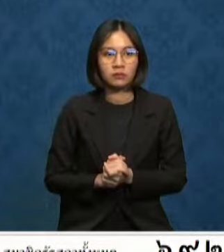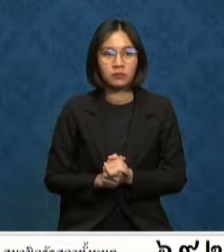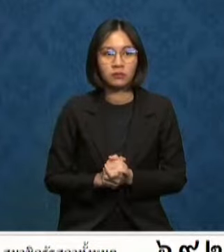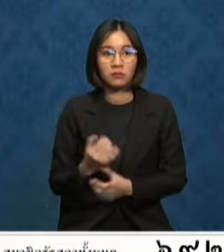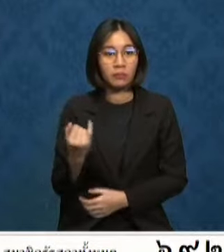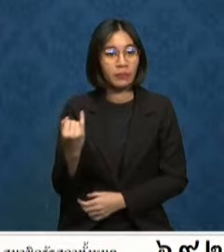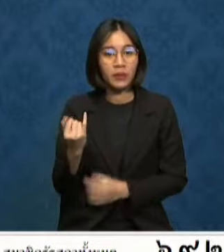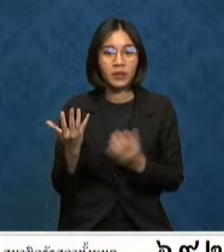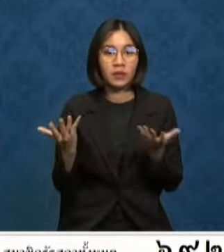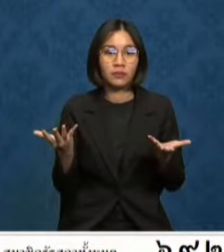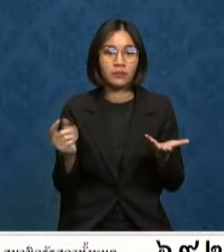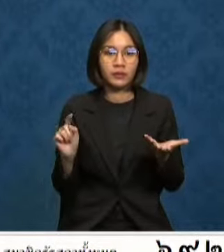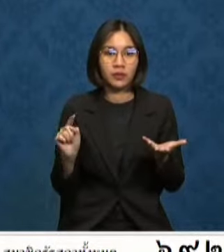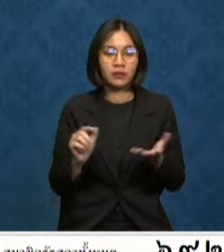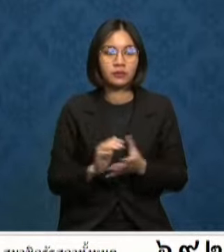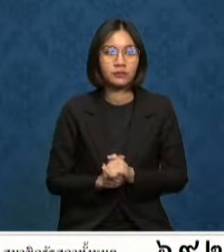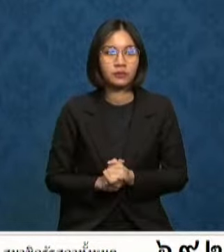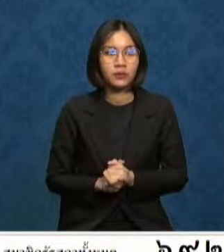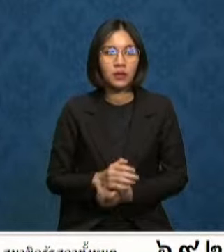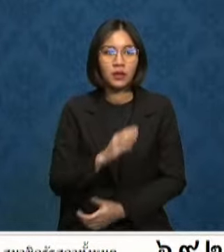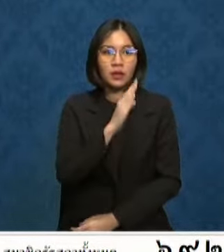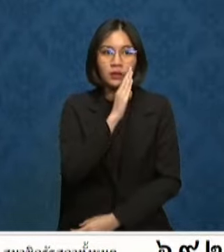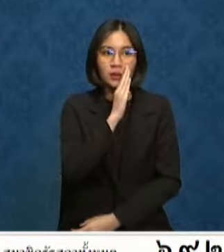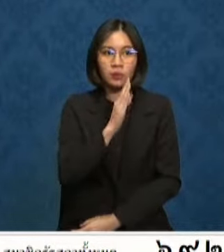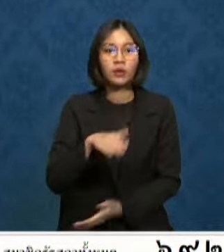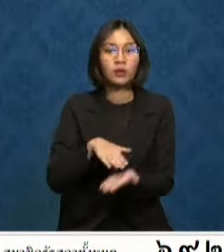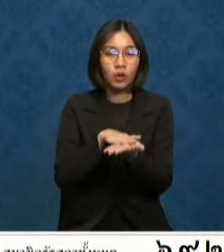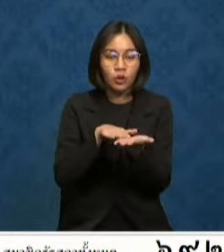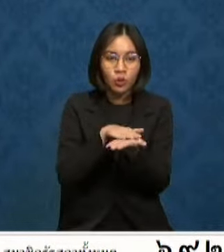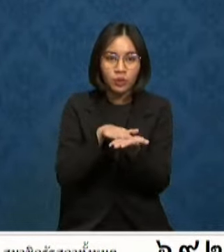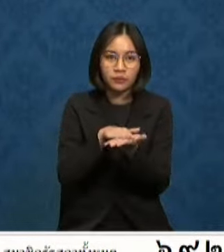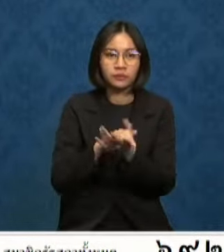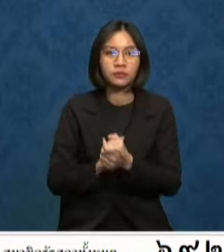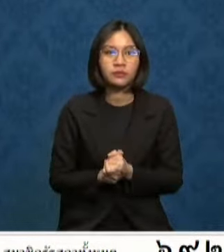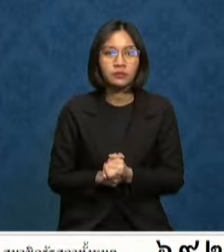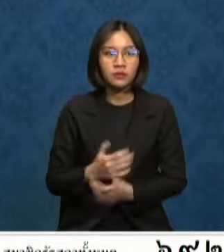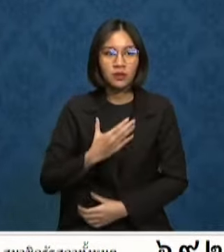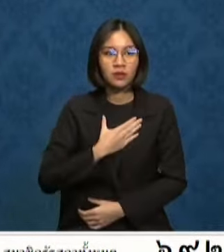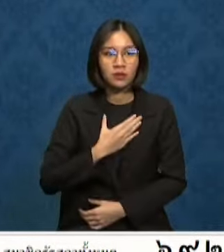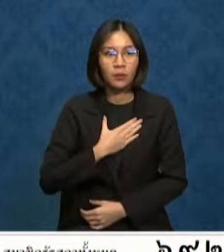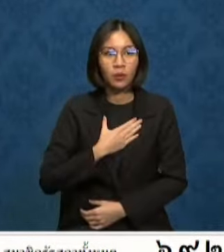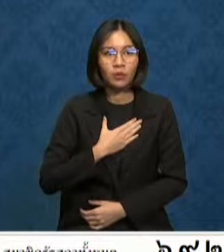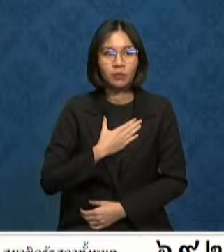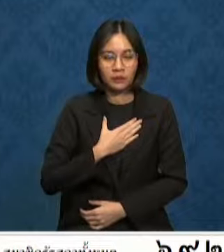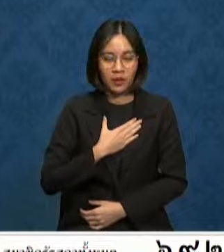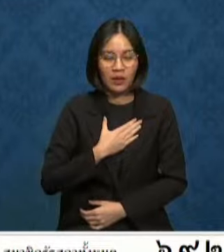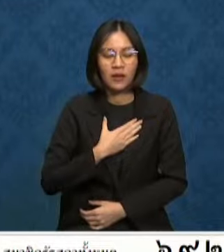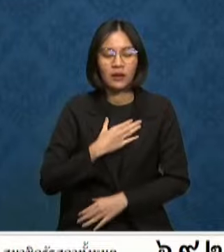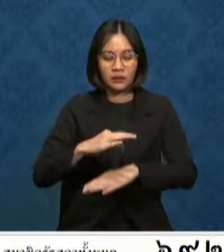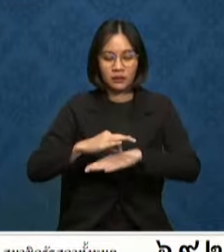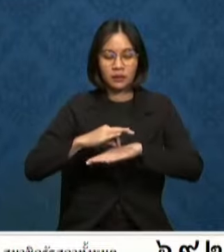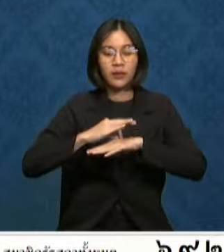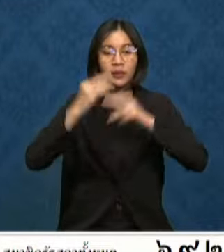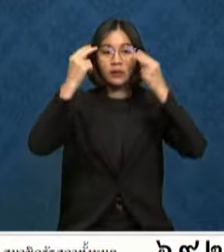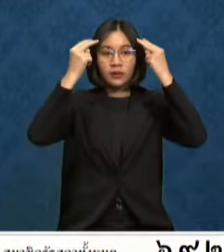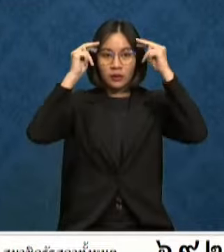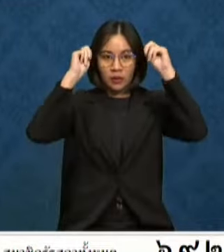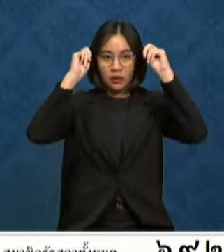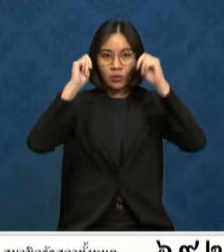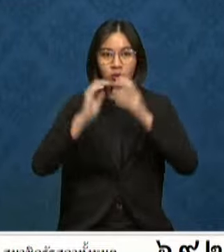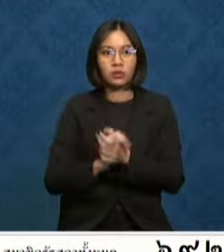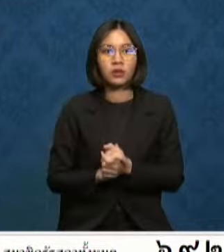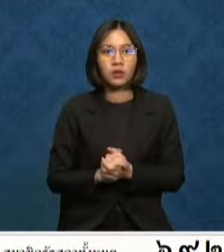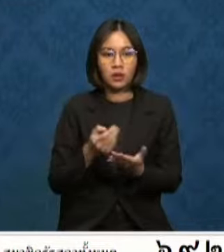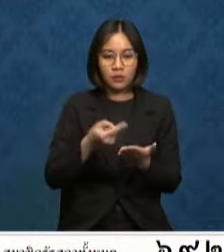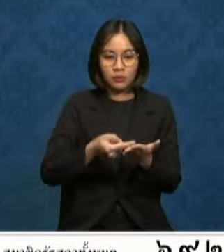มัไม่ดีหอถ้าผมประทานโษนะถาผมมบวัสนาไดเป็นายกนะถ้า